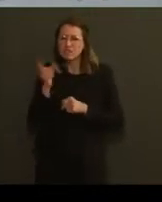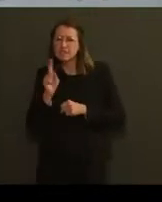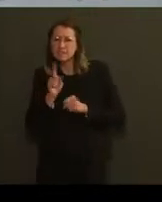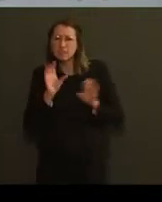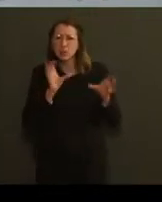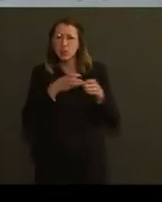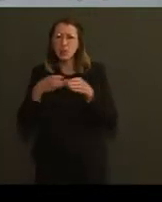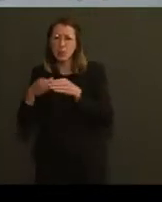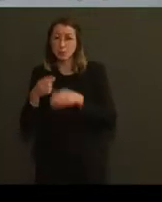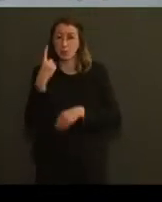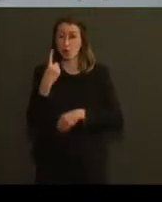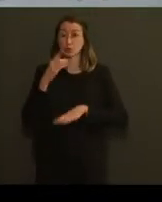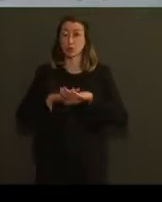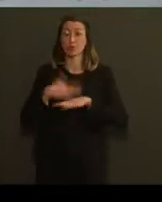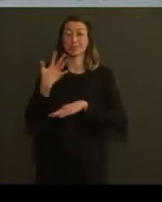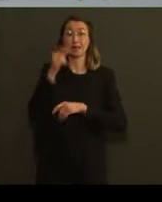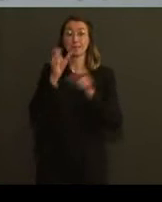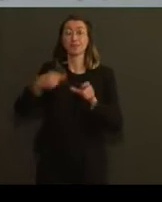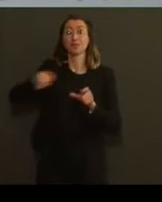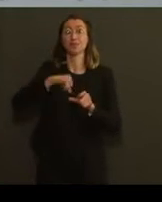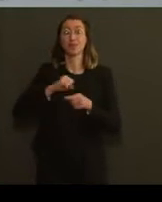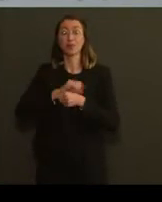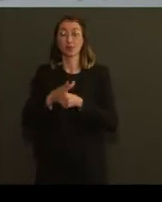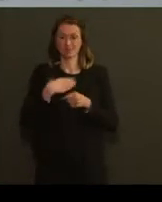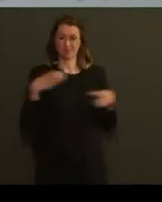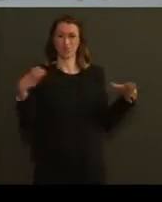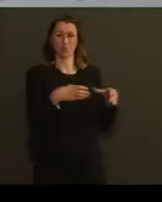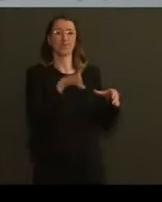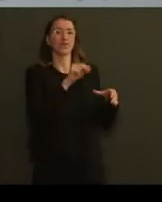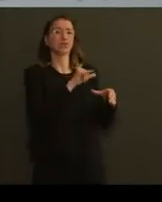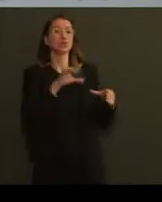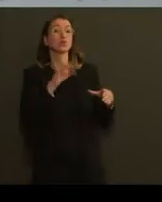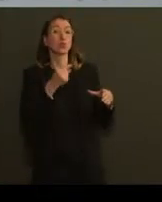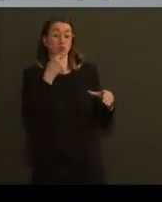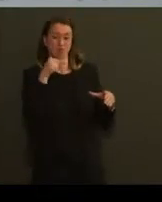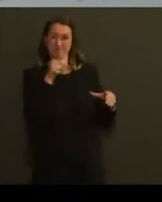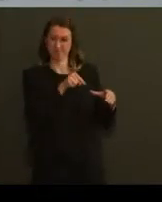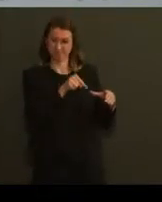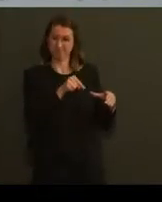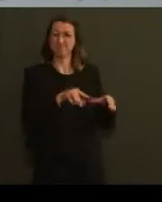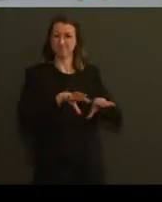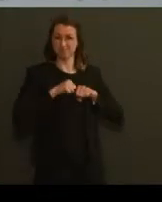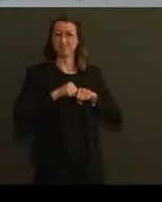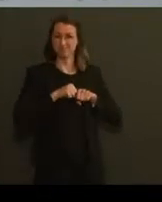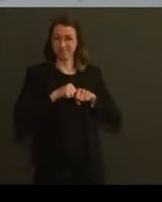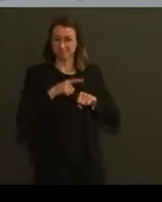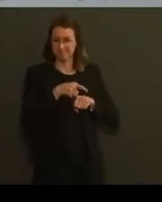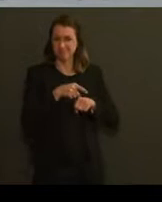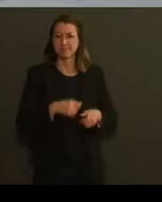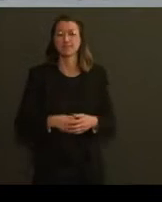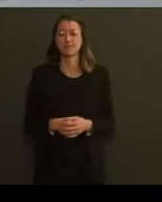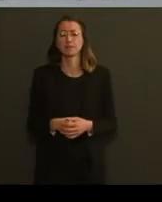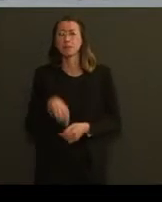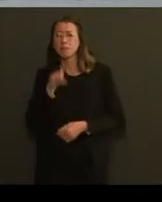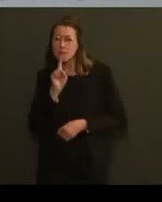ans. C'est toujours bien sûr le groupe d'âge le plus atteint, mais ça apparaît un petit peu moins bien parce que, comme vous le voyez dans le large plateau qui